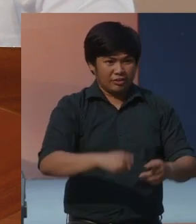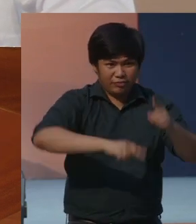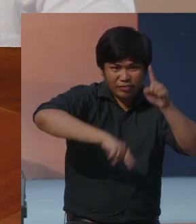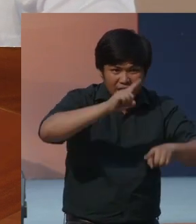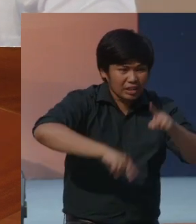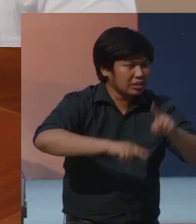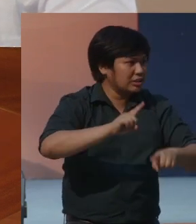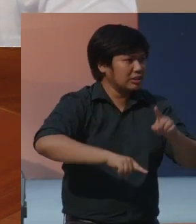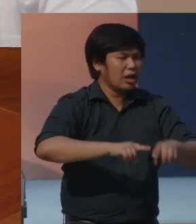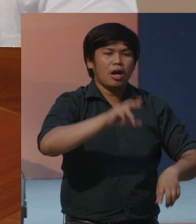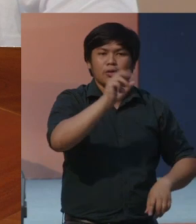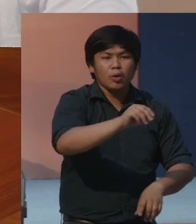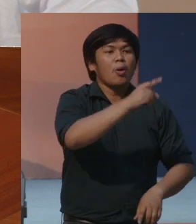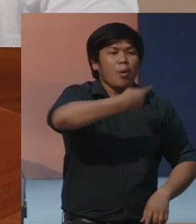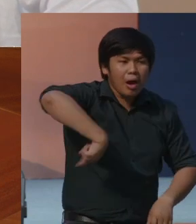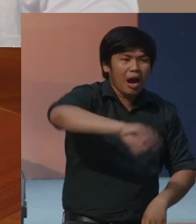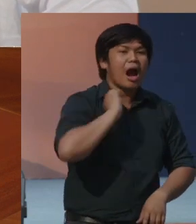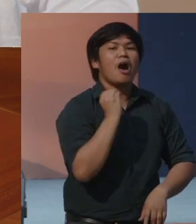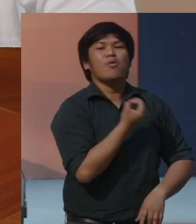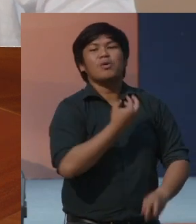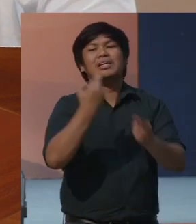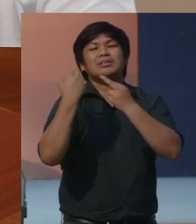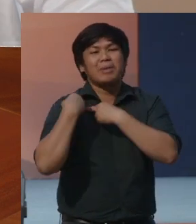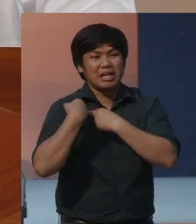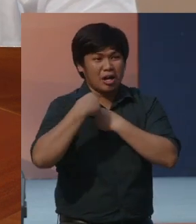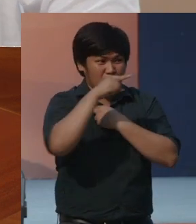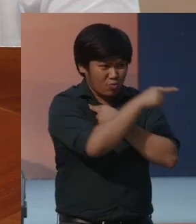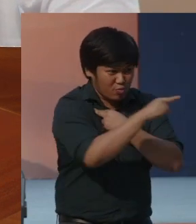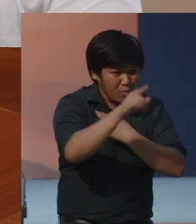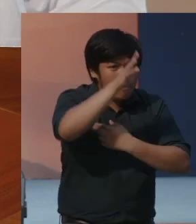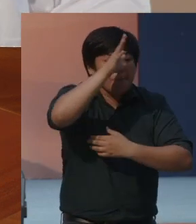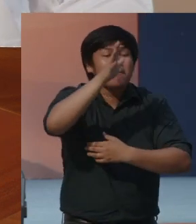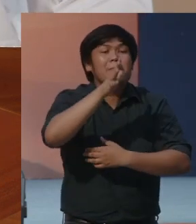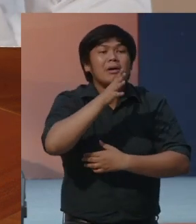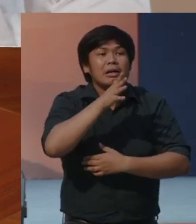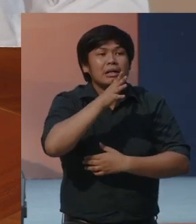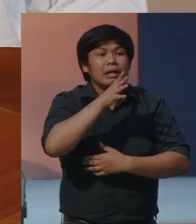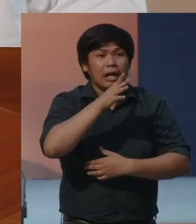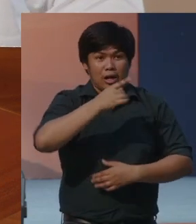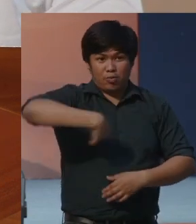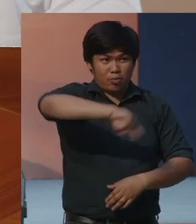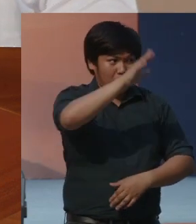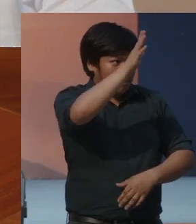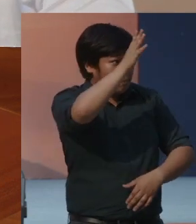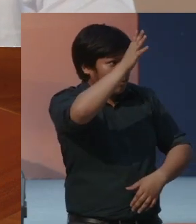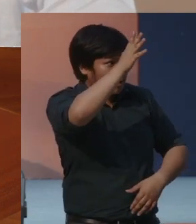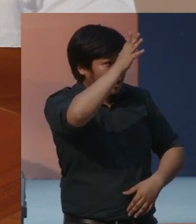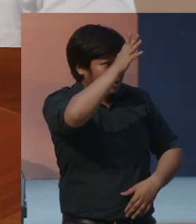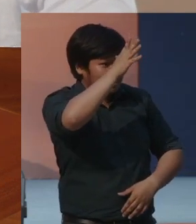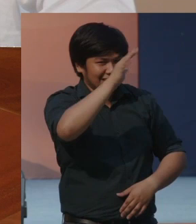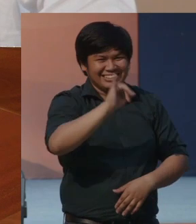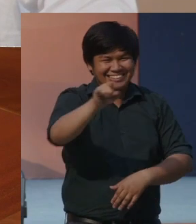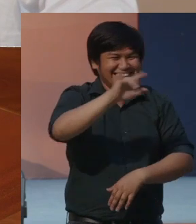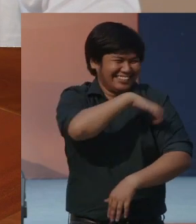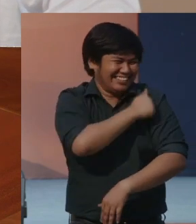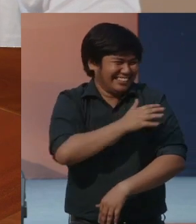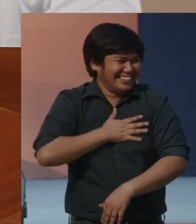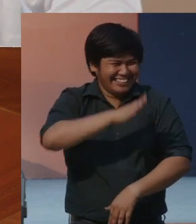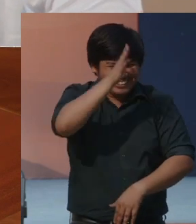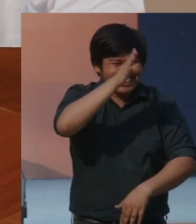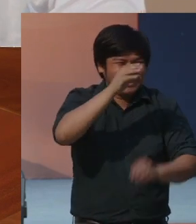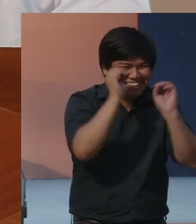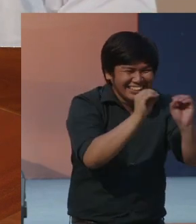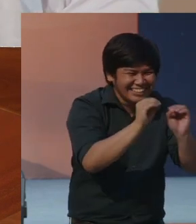sa service. Kailangan po mga magulang, lalo na mga ama. Kasi pag sinabi ko mga